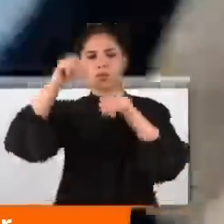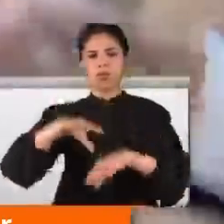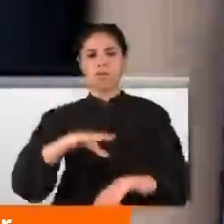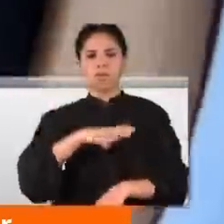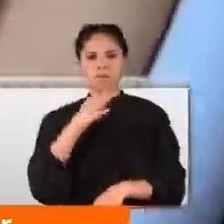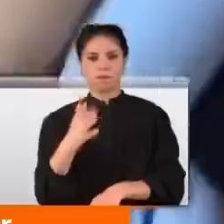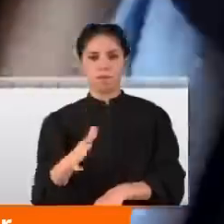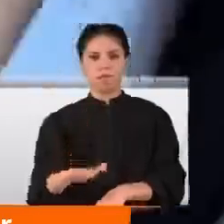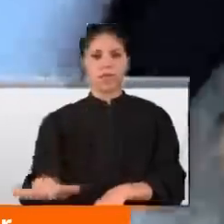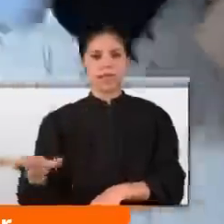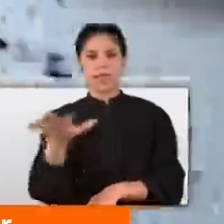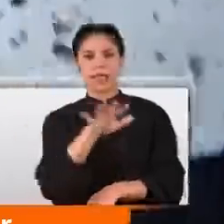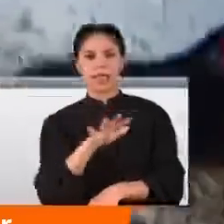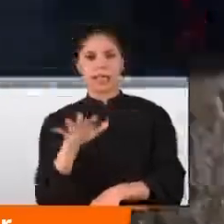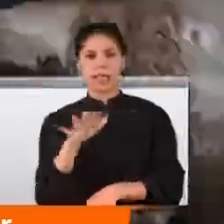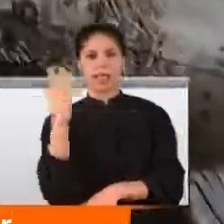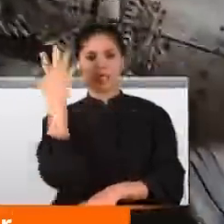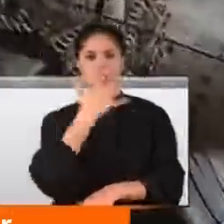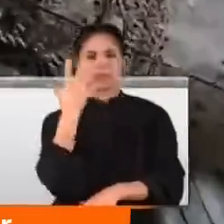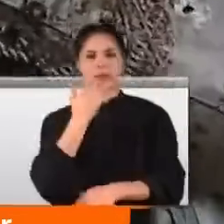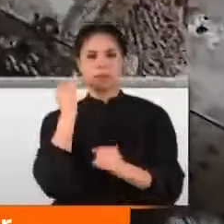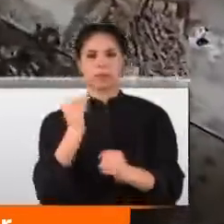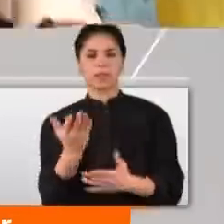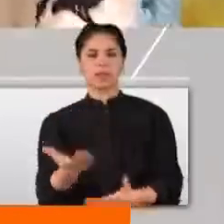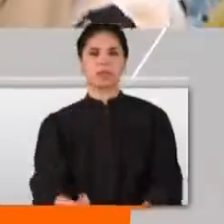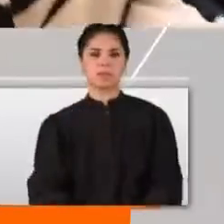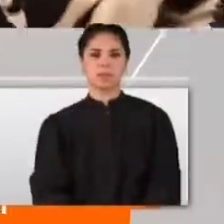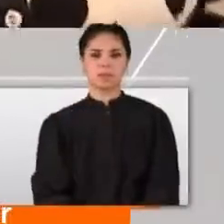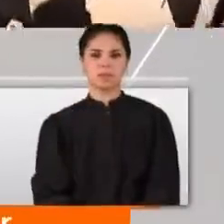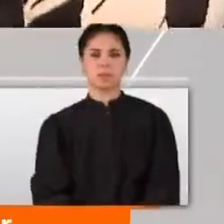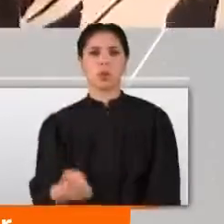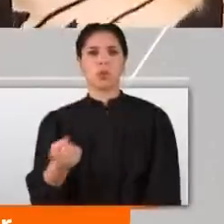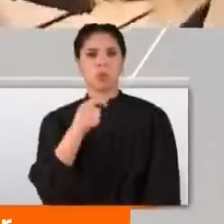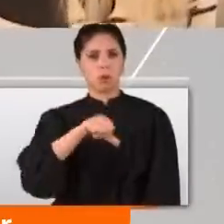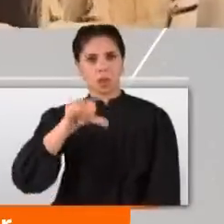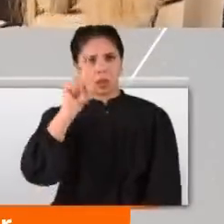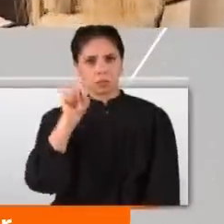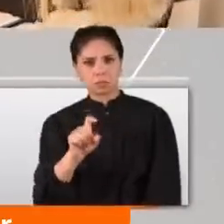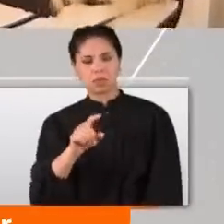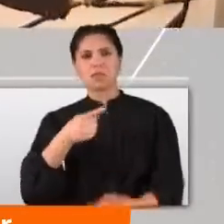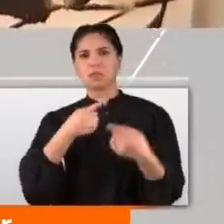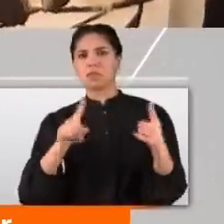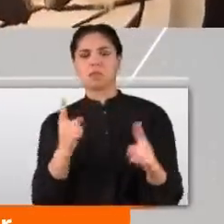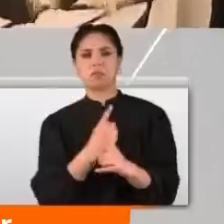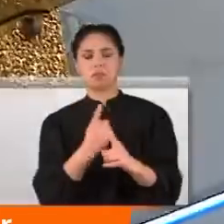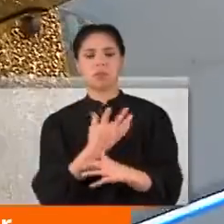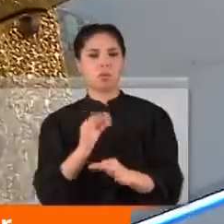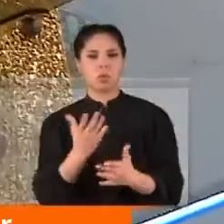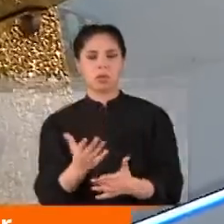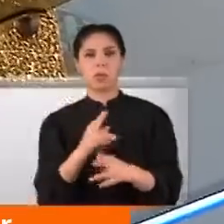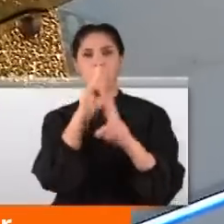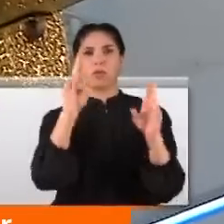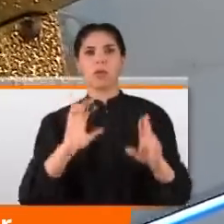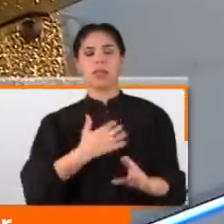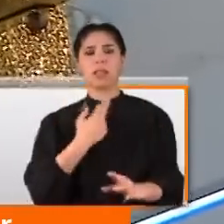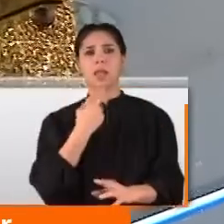düştü ve yerler şimdi simsiyah yağ içinde. Motor yağı mı ya da farklı bir şeyler de olabilir yani. Dükkan